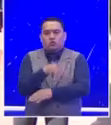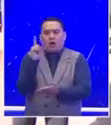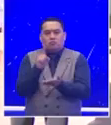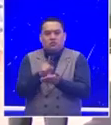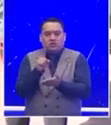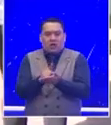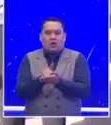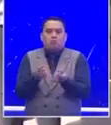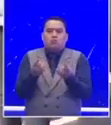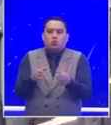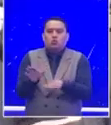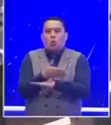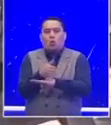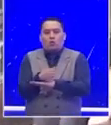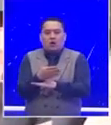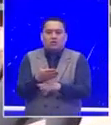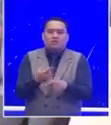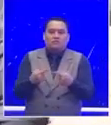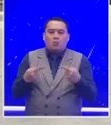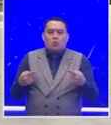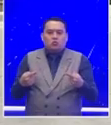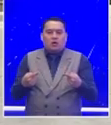обязательны, нельзя просто гулять и всем остальным. На